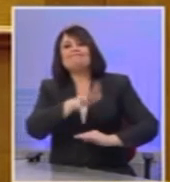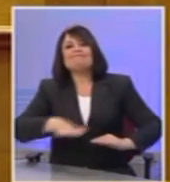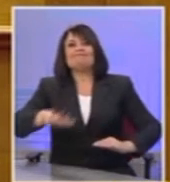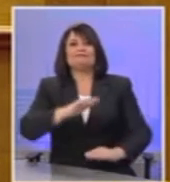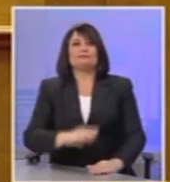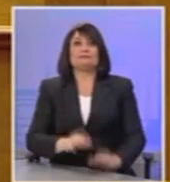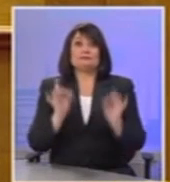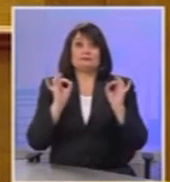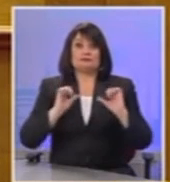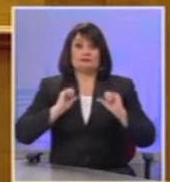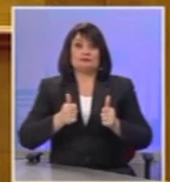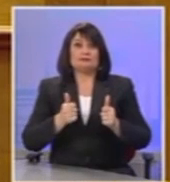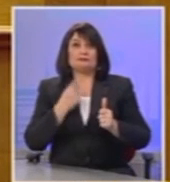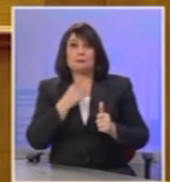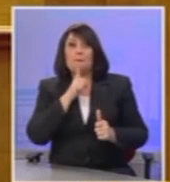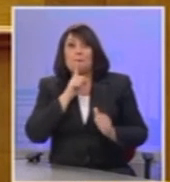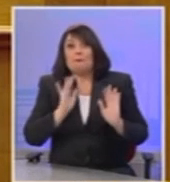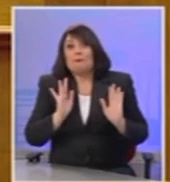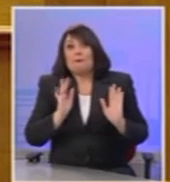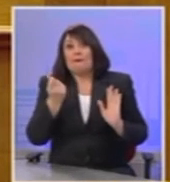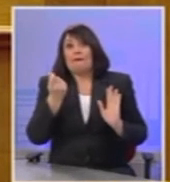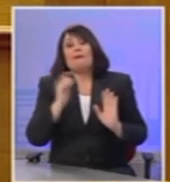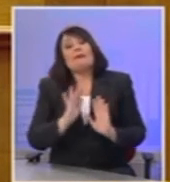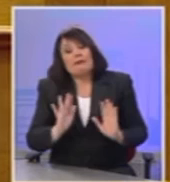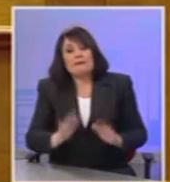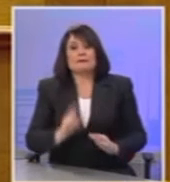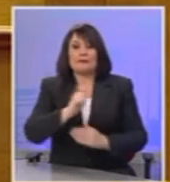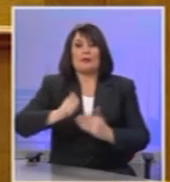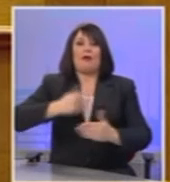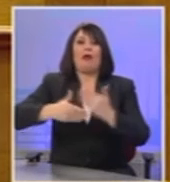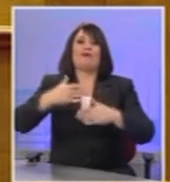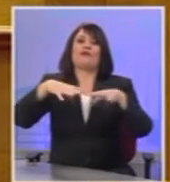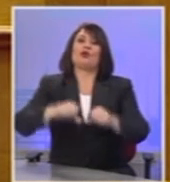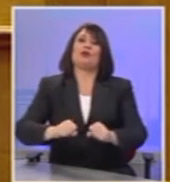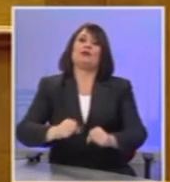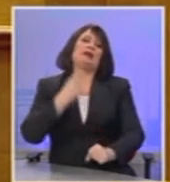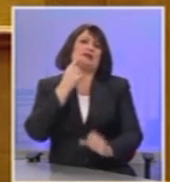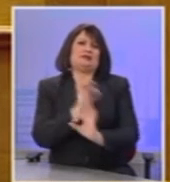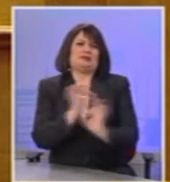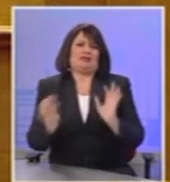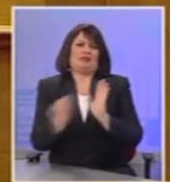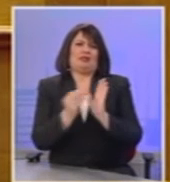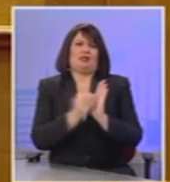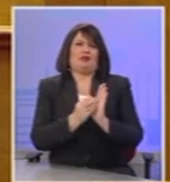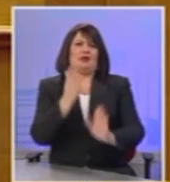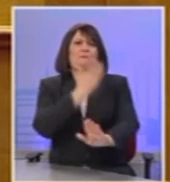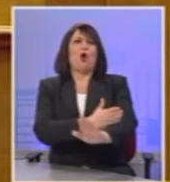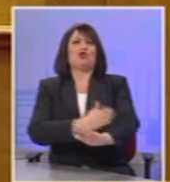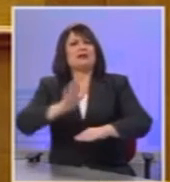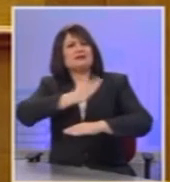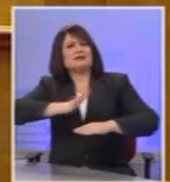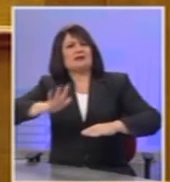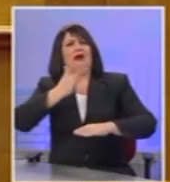είχε τολμήσει να αμφισβητήσει το αρχικό ποσό. Οι γραφειοκράτες θεωρούσαν δεδομένο ότι αυτή η δαπάνη είναι